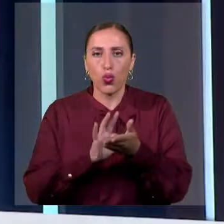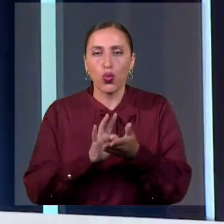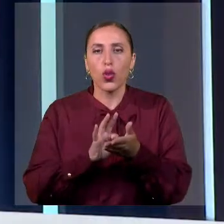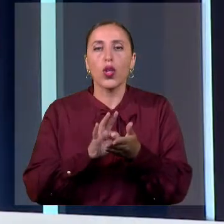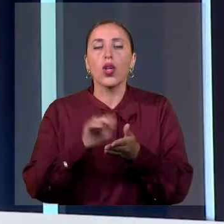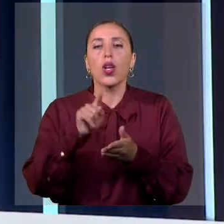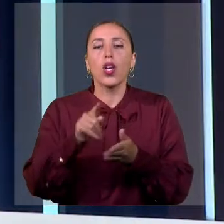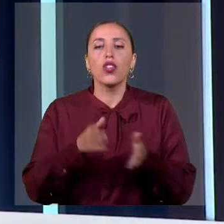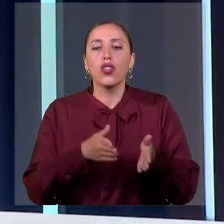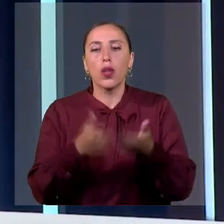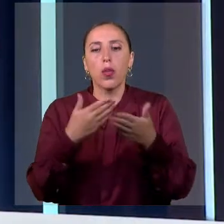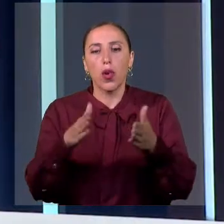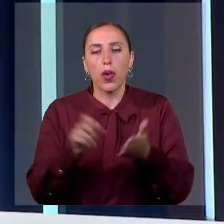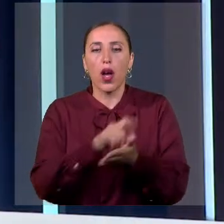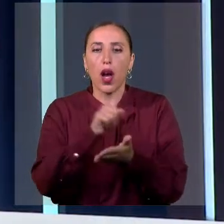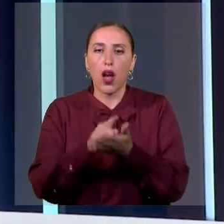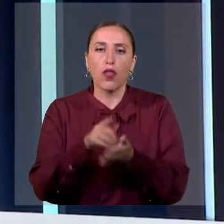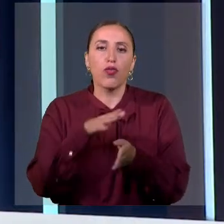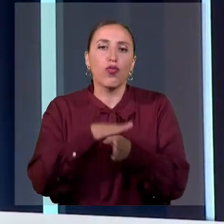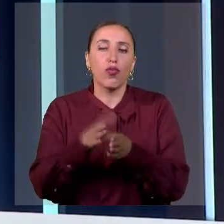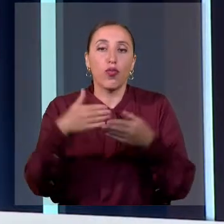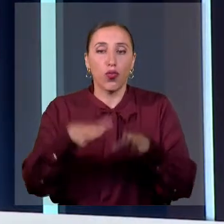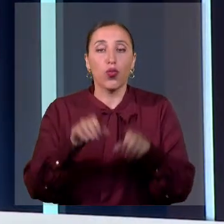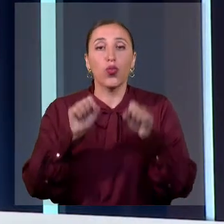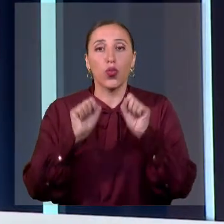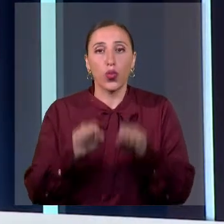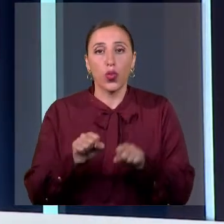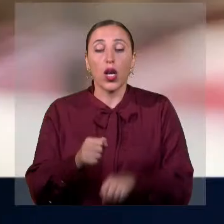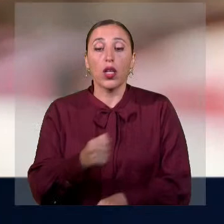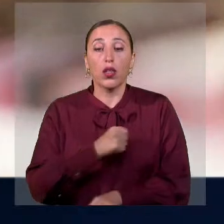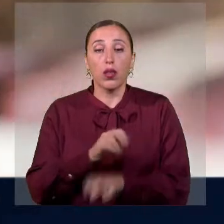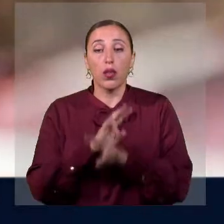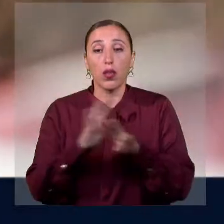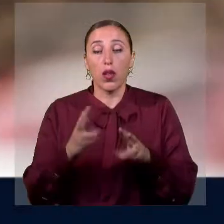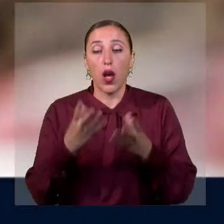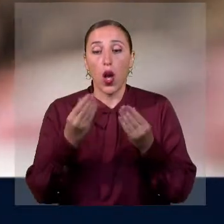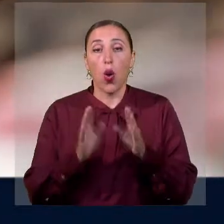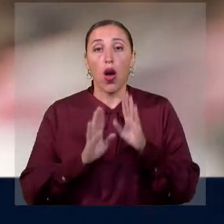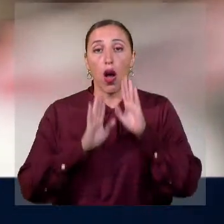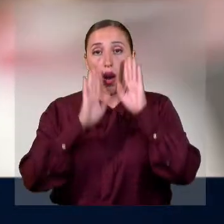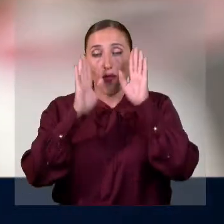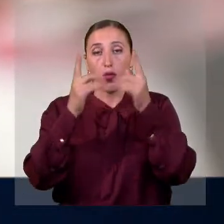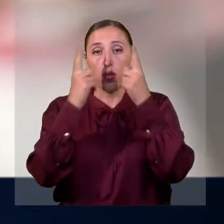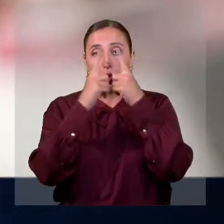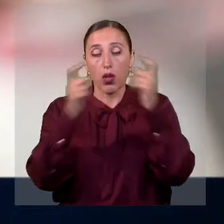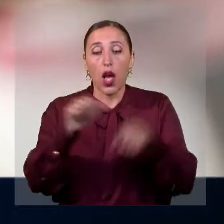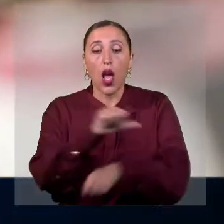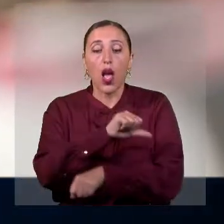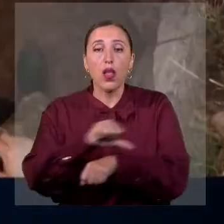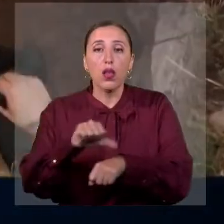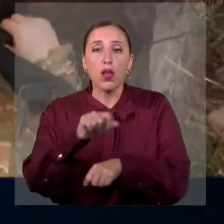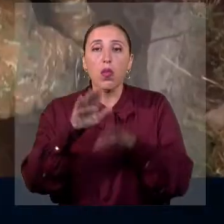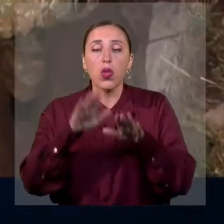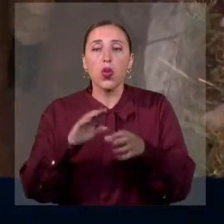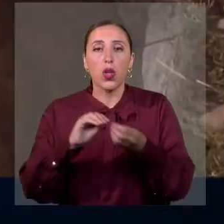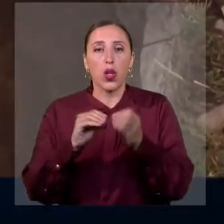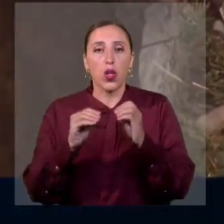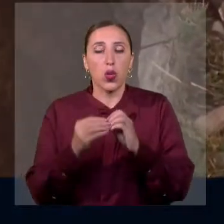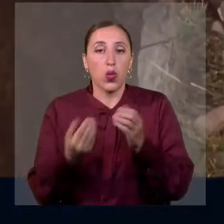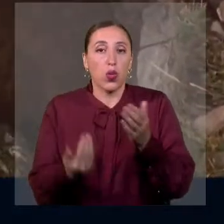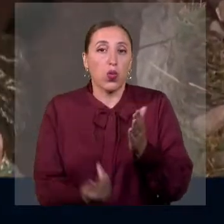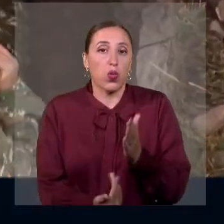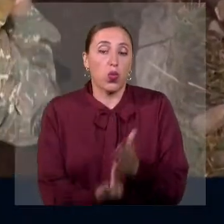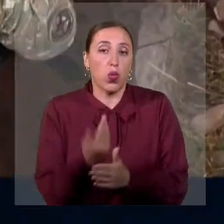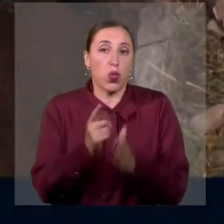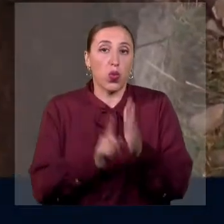կլուծենք։ Պաշտպանության նախարարությունն առավոտյան հաղորդեց սահմանային նոր լարվածության մասին։ Փոխադարձ մեղադրանքները,